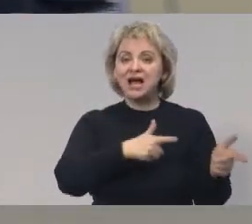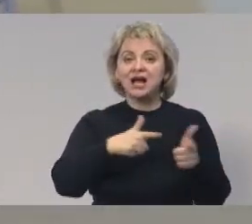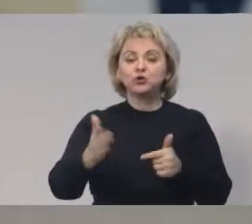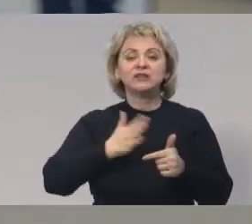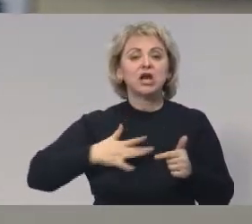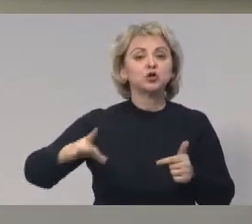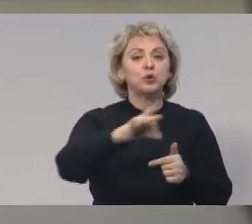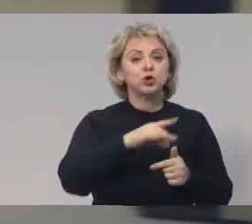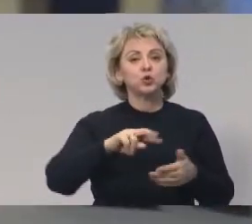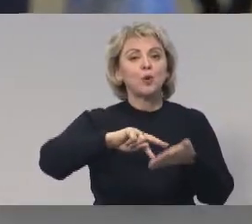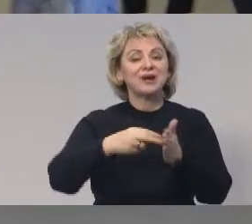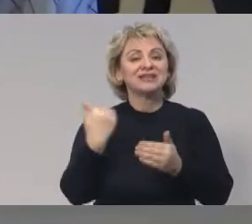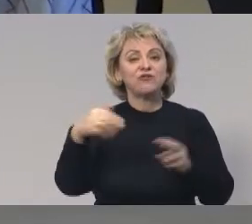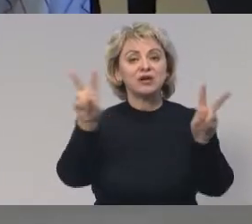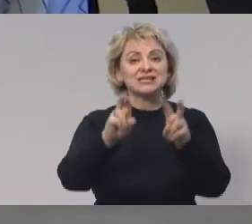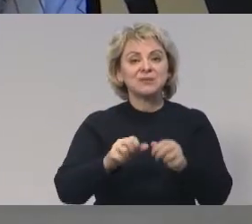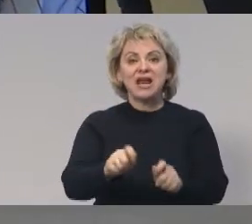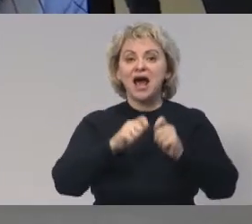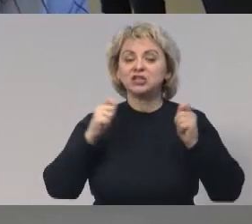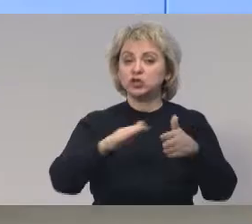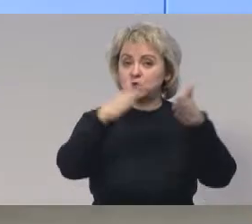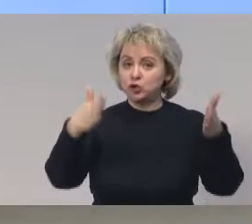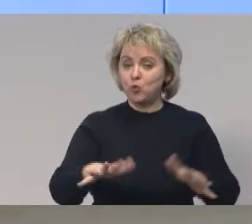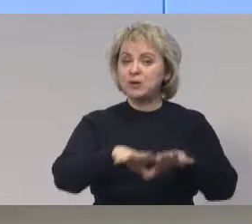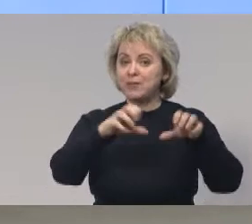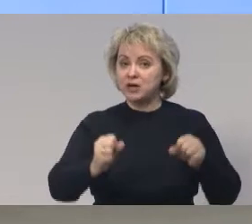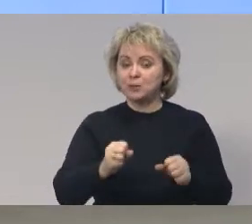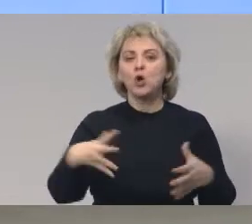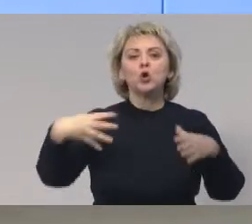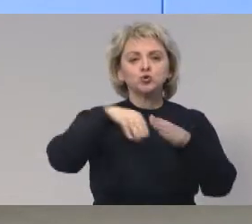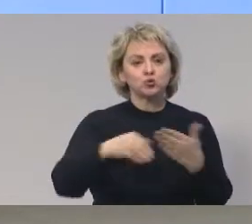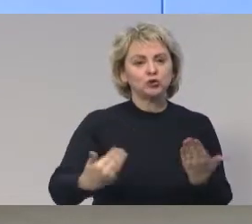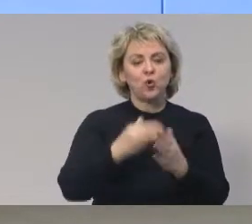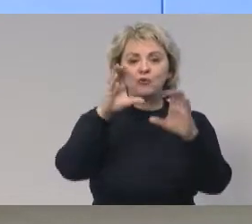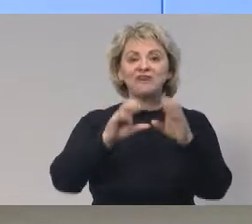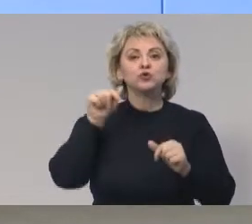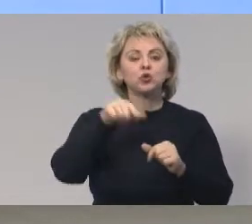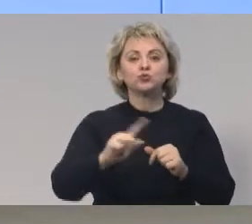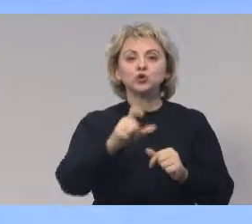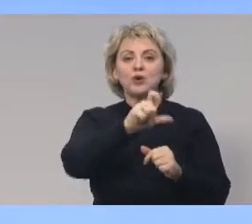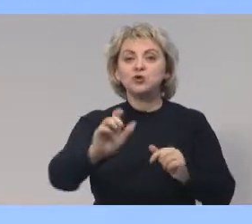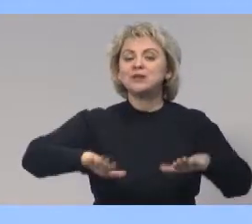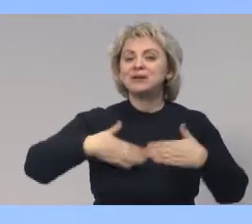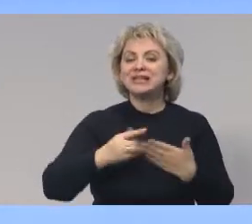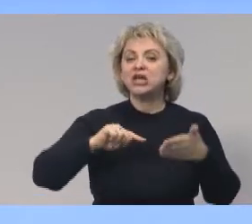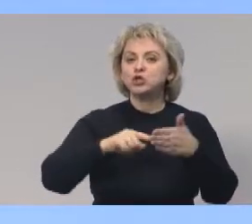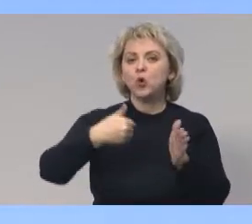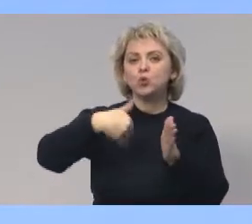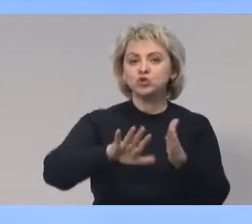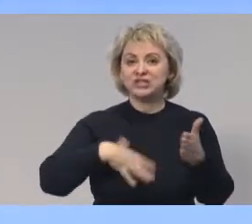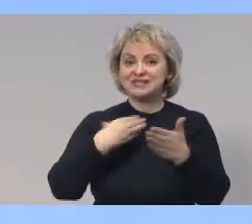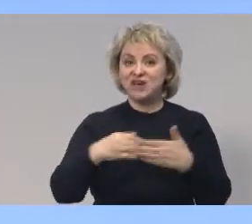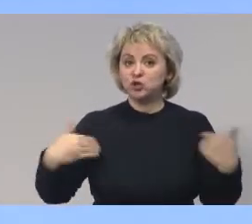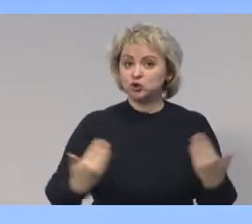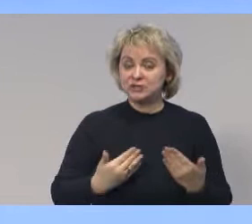готовят в нашем регионе, и проект его рассмотрели на открытой трибуне в парламенте. Суть нового закона в том, что люди предлагают идеи улучшения